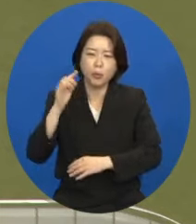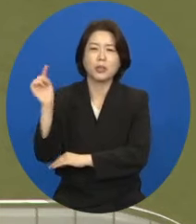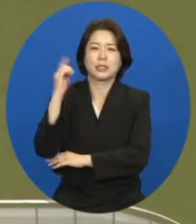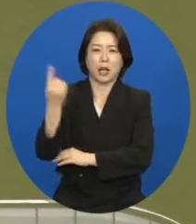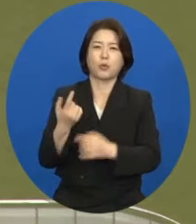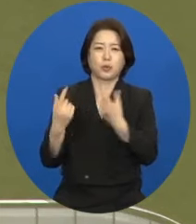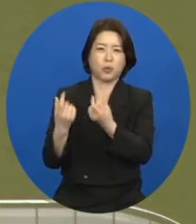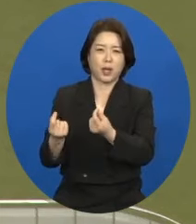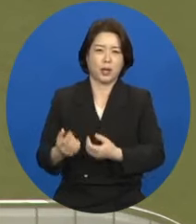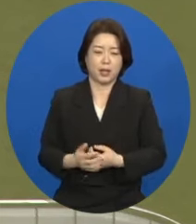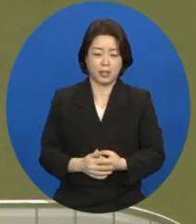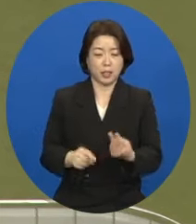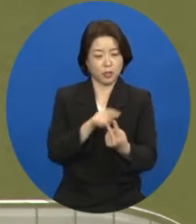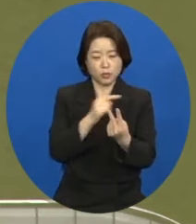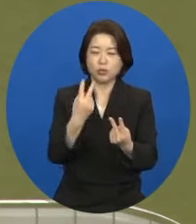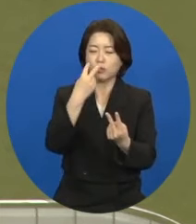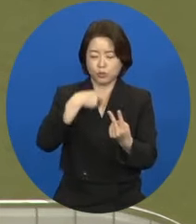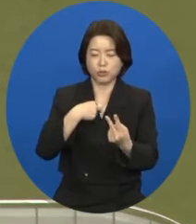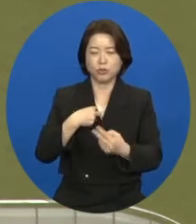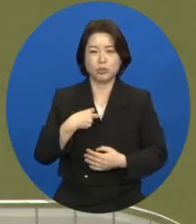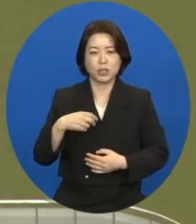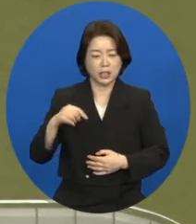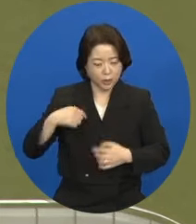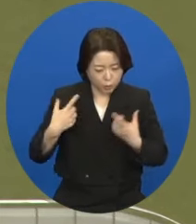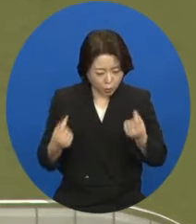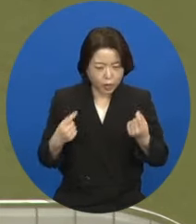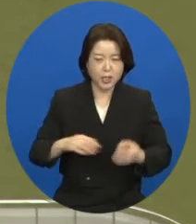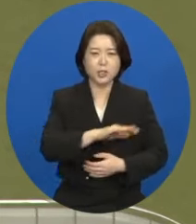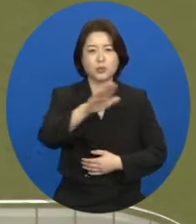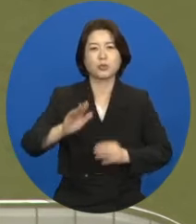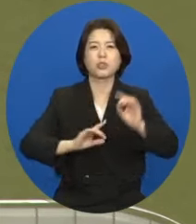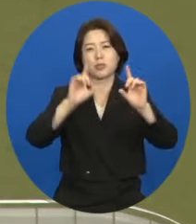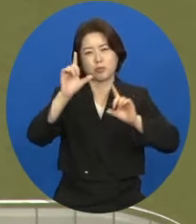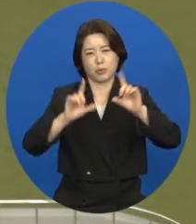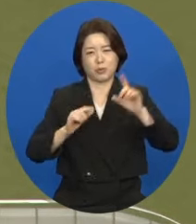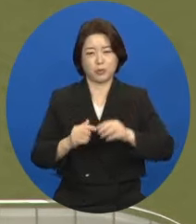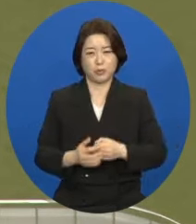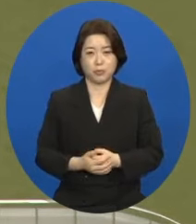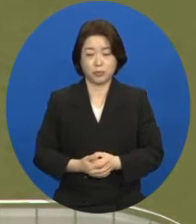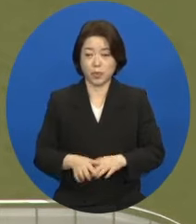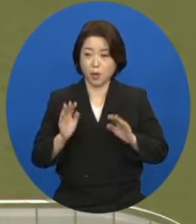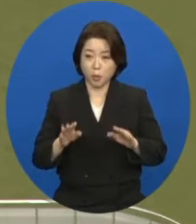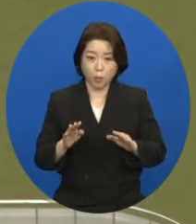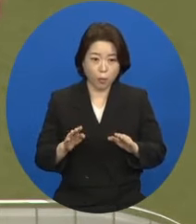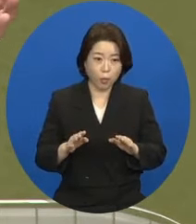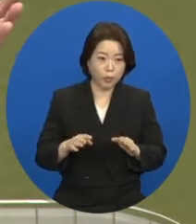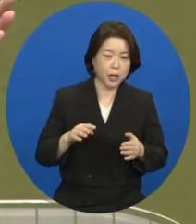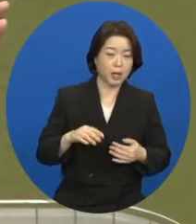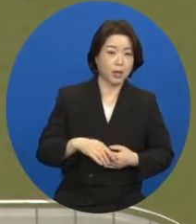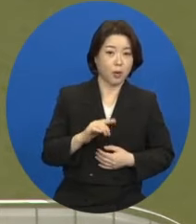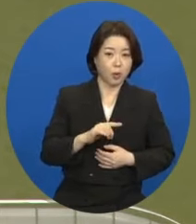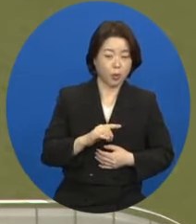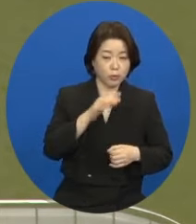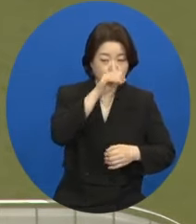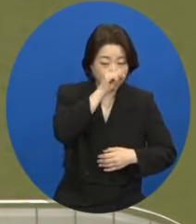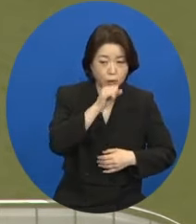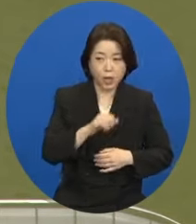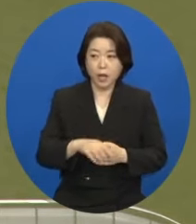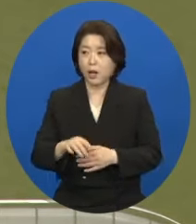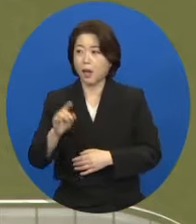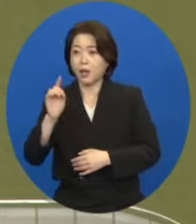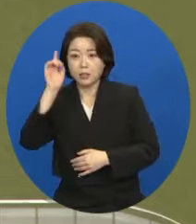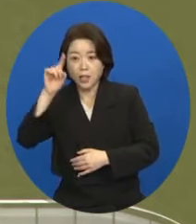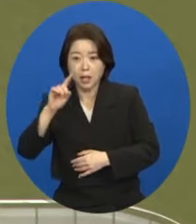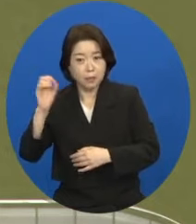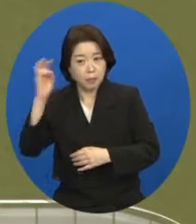이것이 누구의 모습입니까? 우리의 모습이에요. 오늘 섰다가 내일이 되면 갑자기 변해버리는 거예요. 어제는 충만했다가